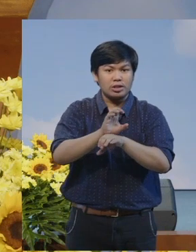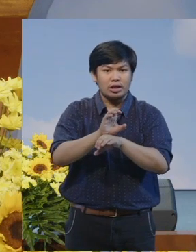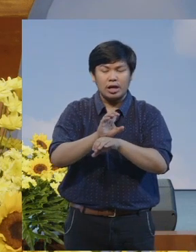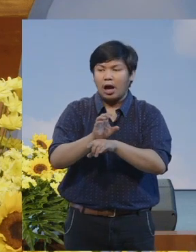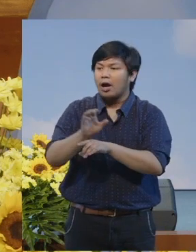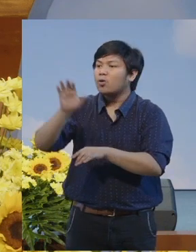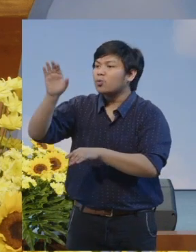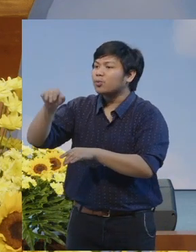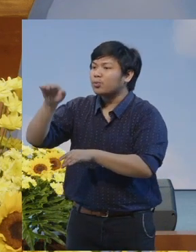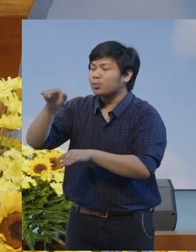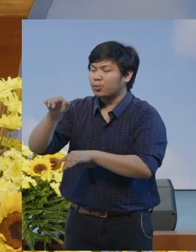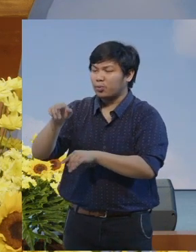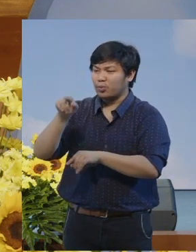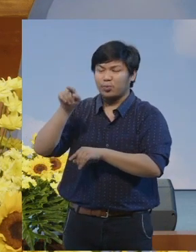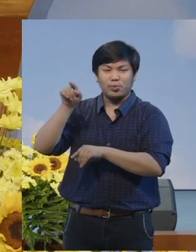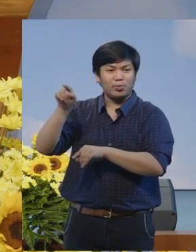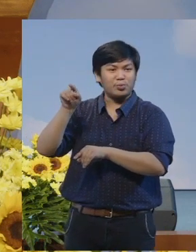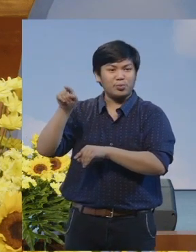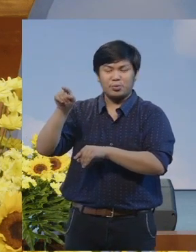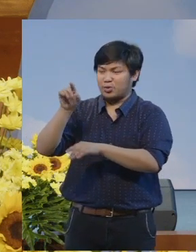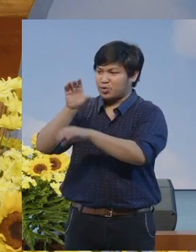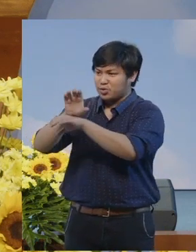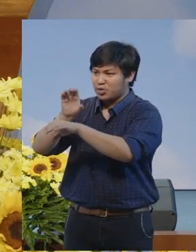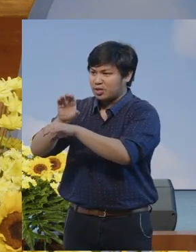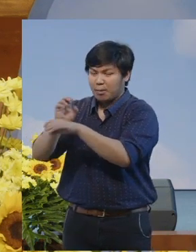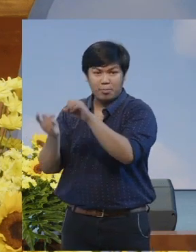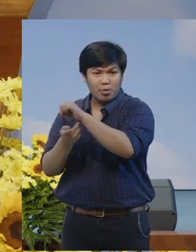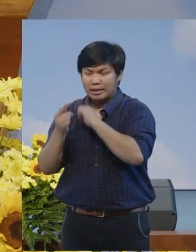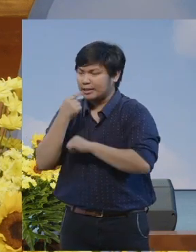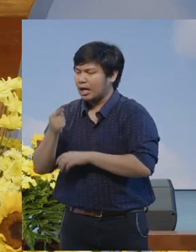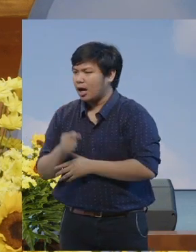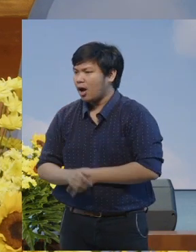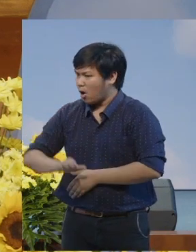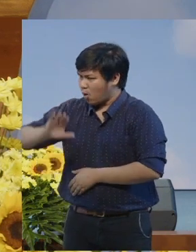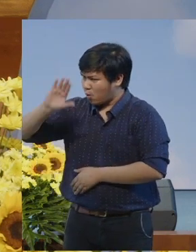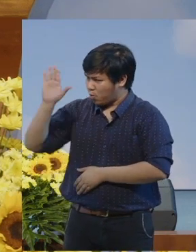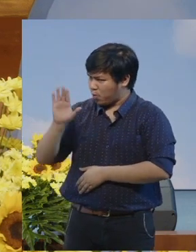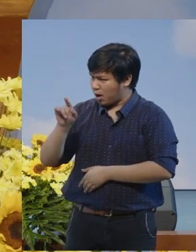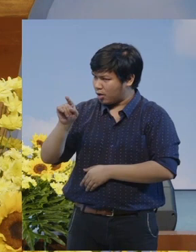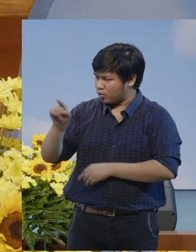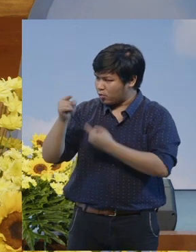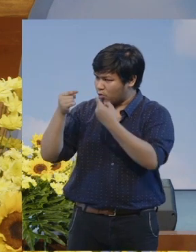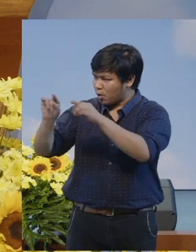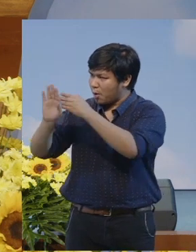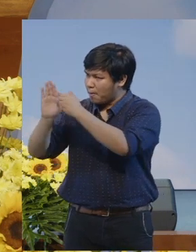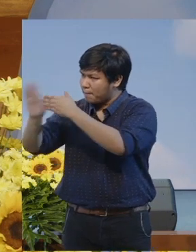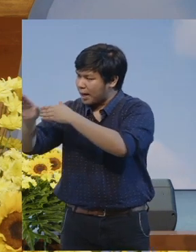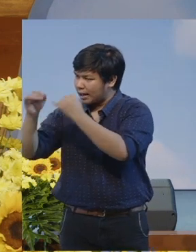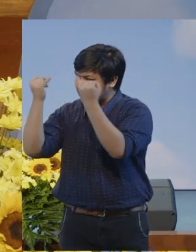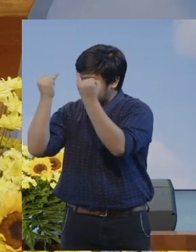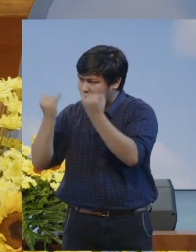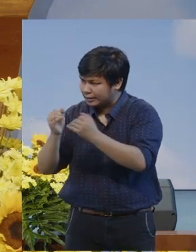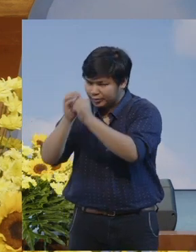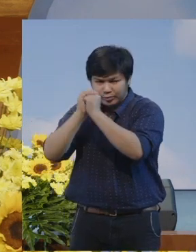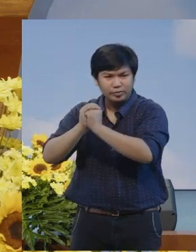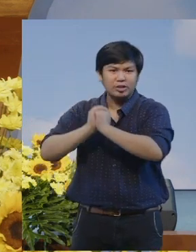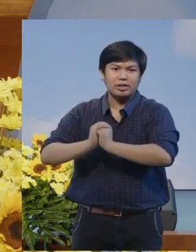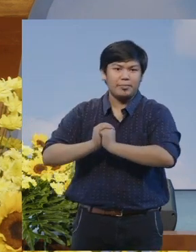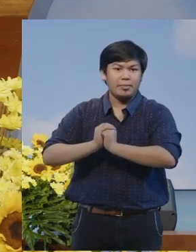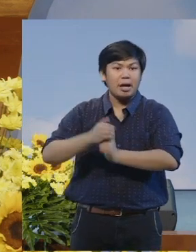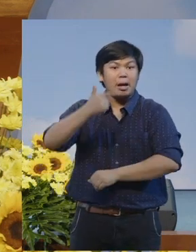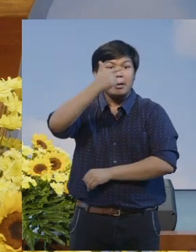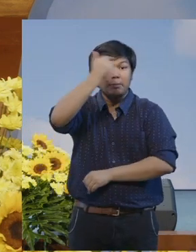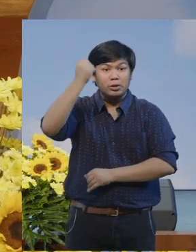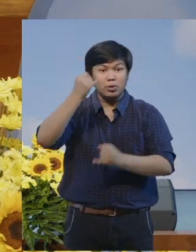na siya ni Pablo na huwag silang babalik sa idolatry. Sapagkat